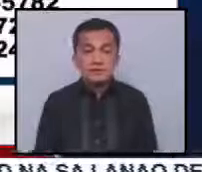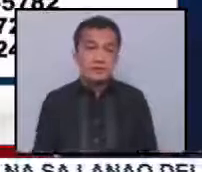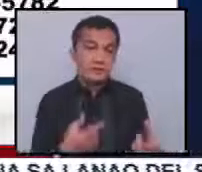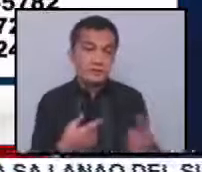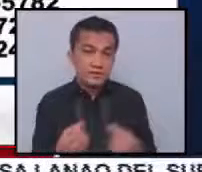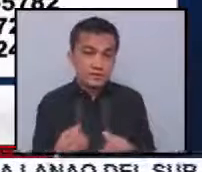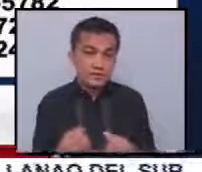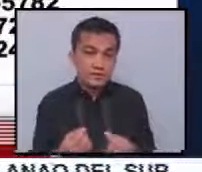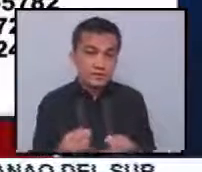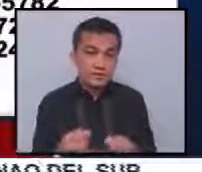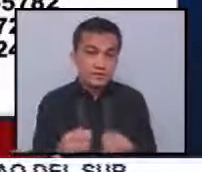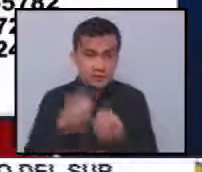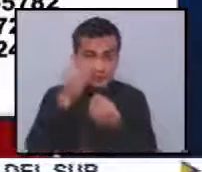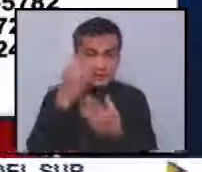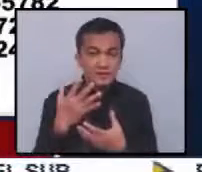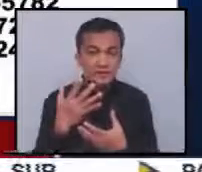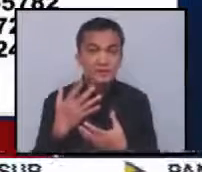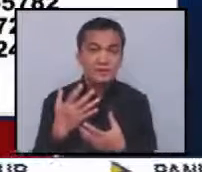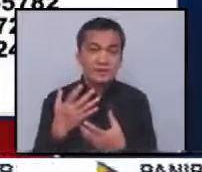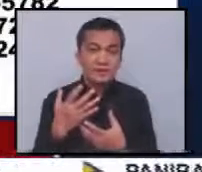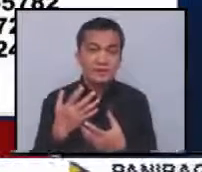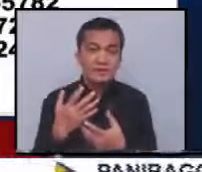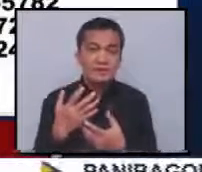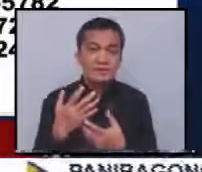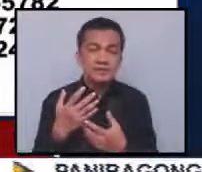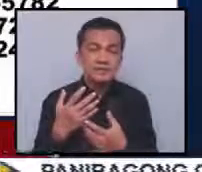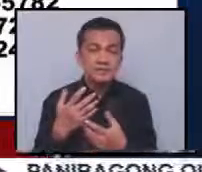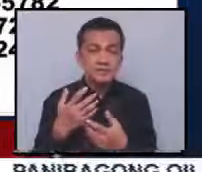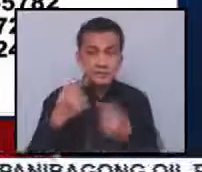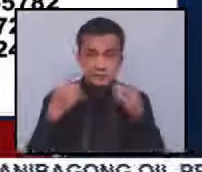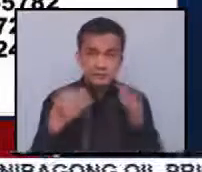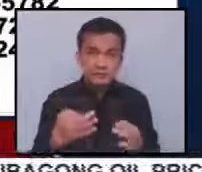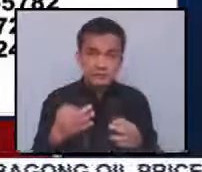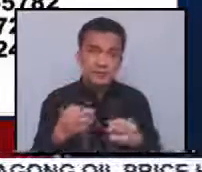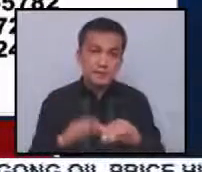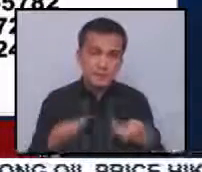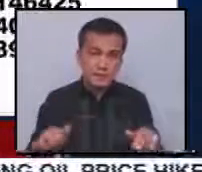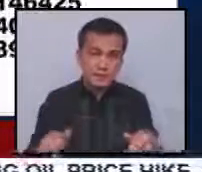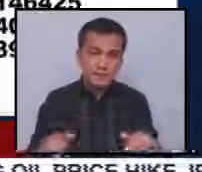informed consent, no, para sa mga bata para mabakunahan na sila.